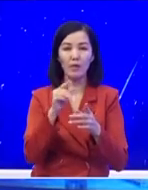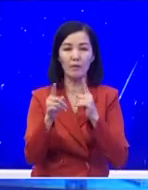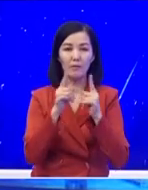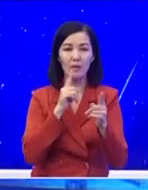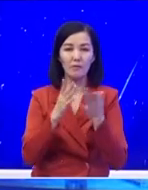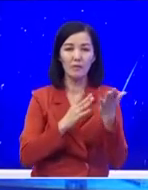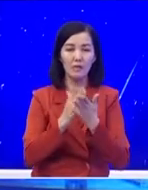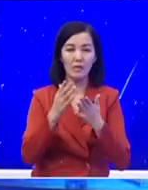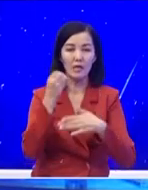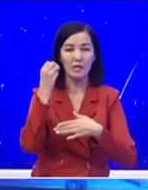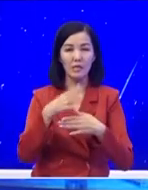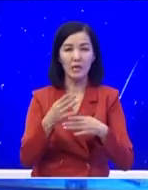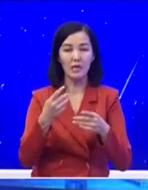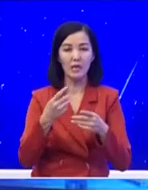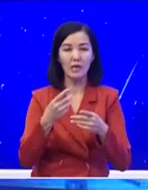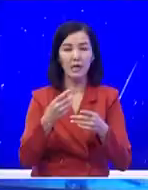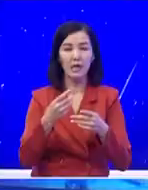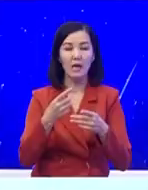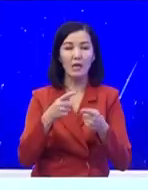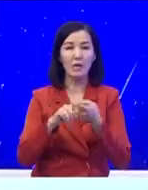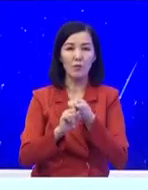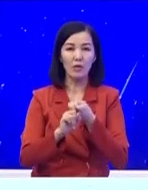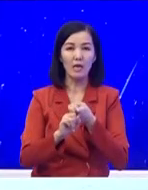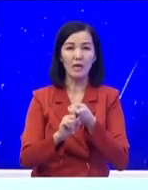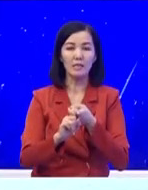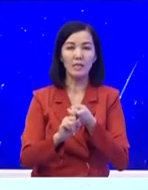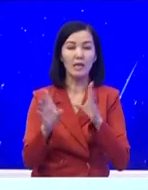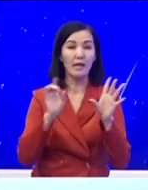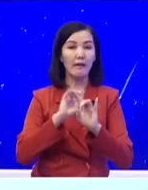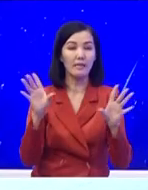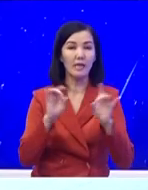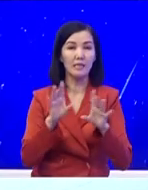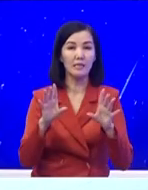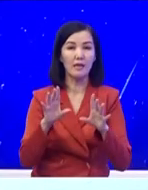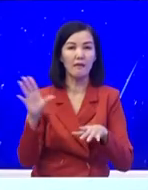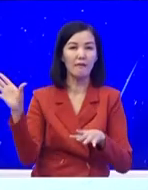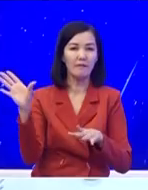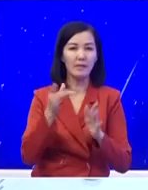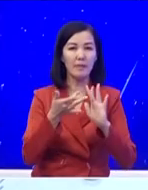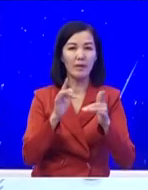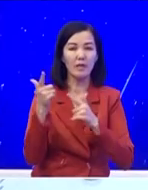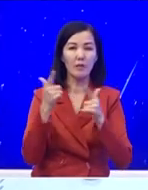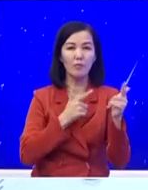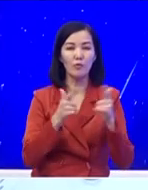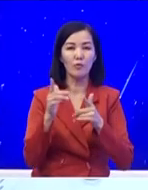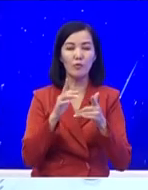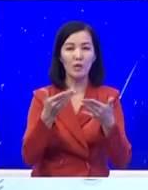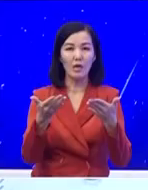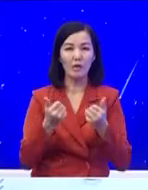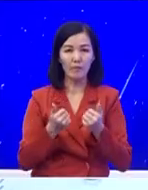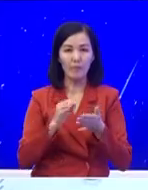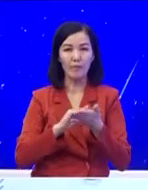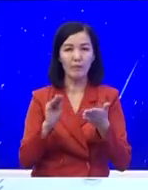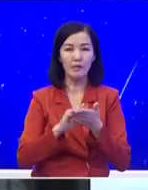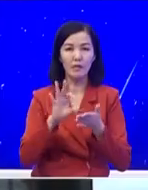брифинге службы центральных коммуникаций. Глава ведомства рассказал, что с 17 июля все порталы будут готовы принимать заявки по выплате